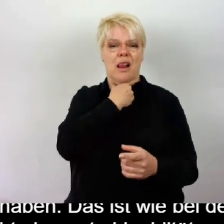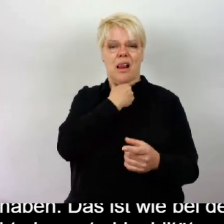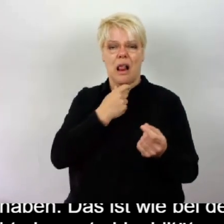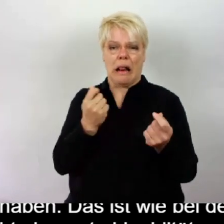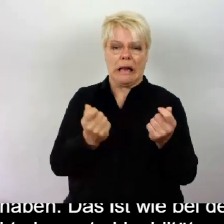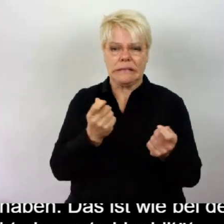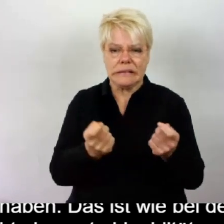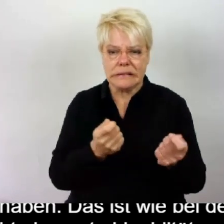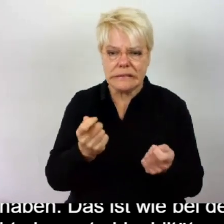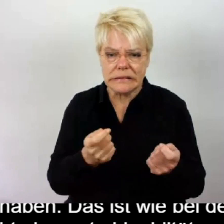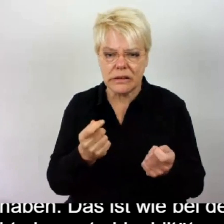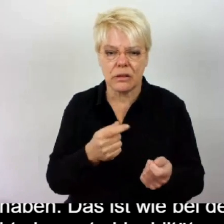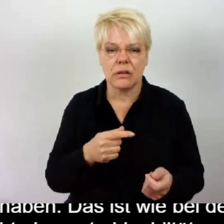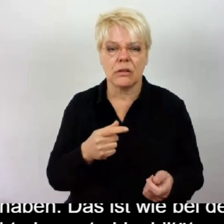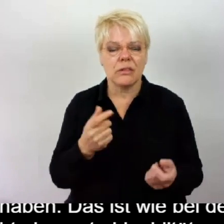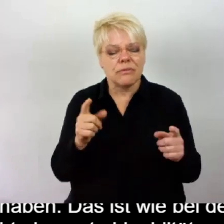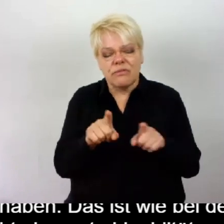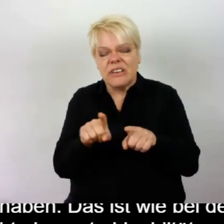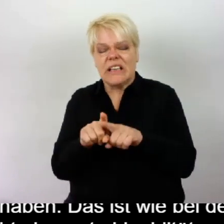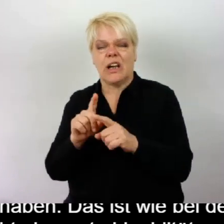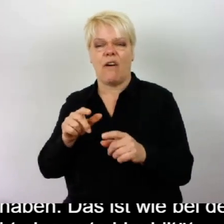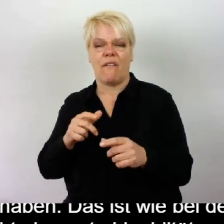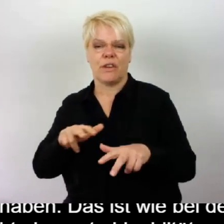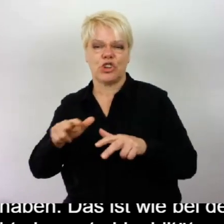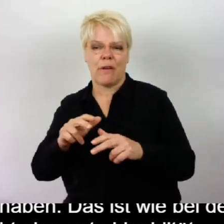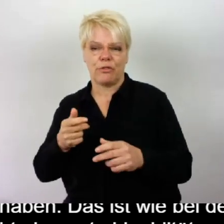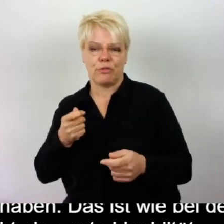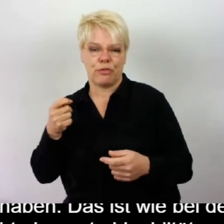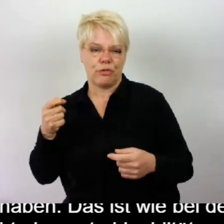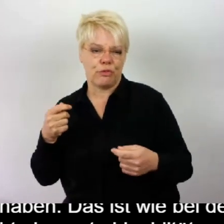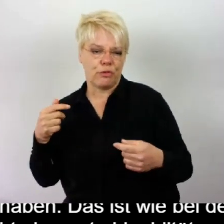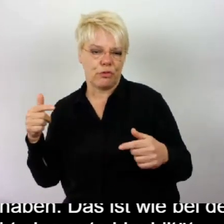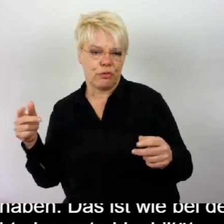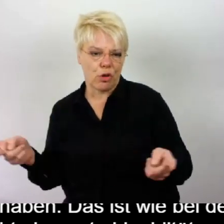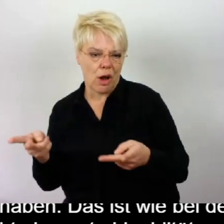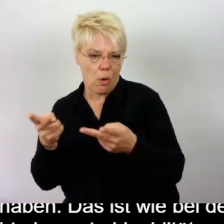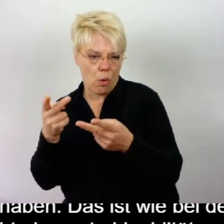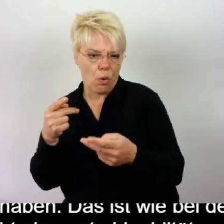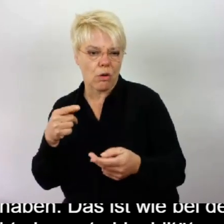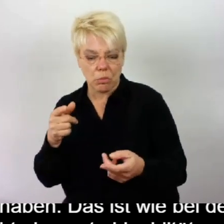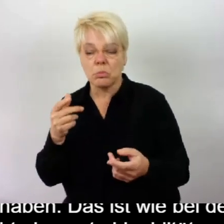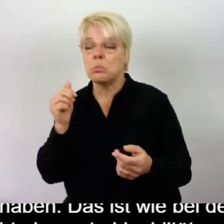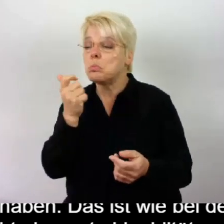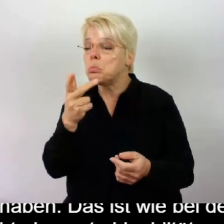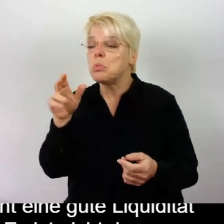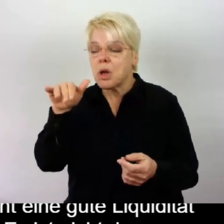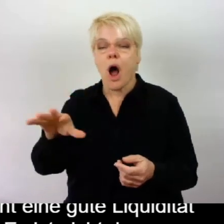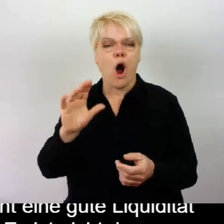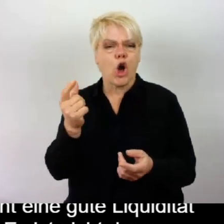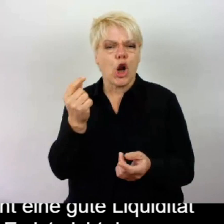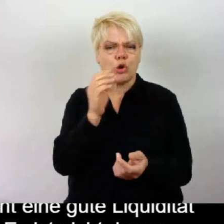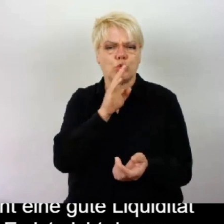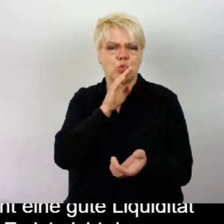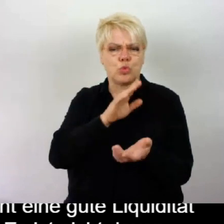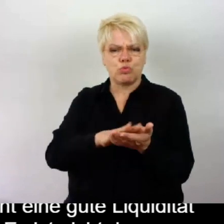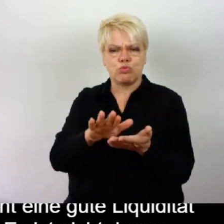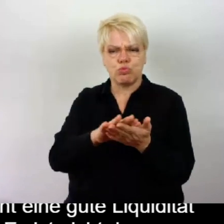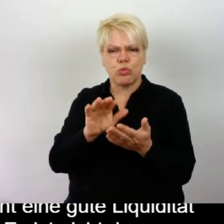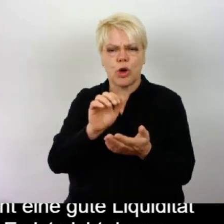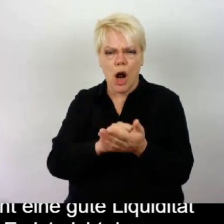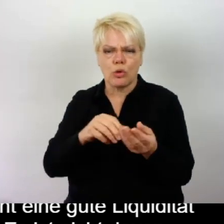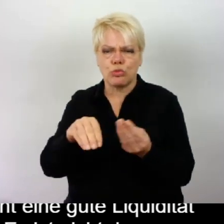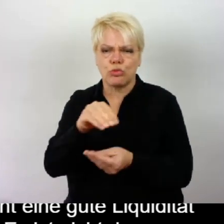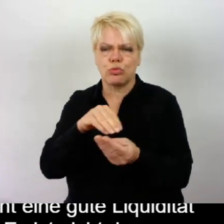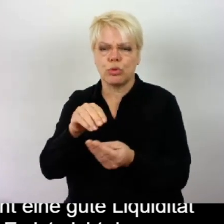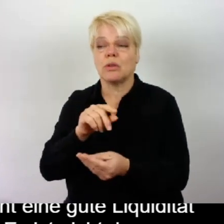einzelnen Angeboten und Vertragskonstellationen immer wieder auch mitgefordert sind. Und Markus Söder hat den offenen Brief bereits angesprochen.